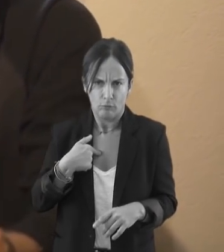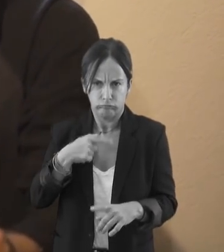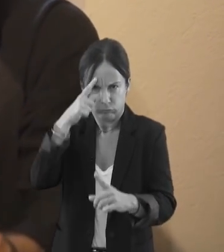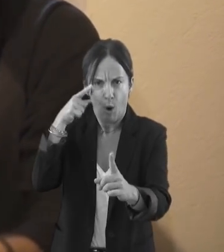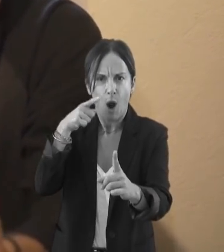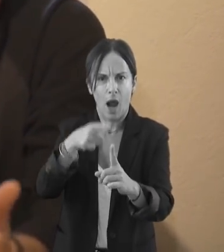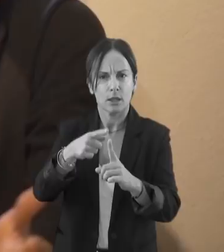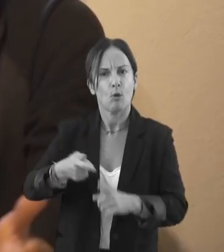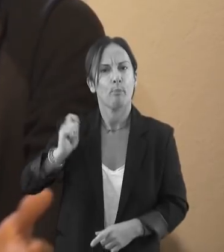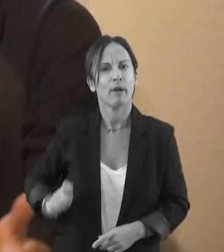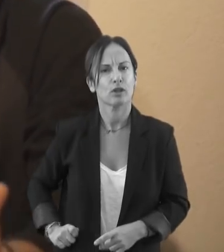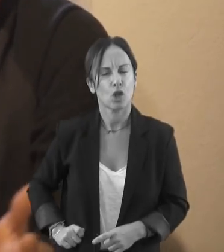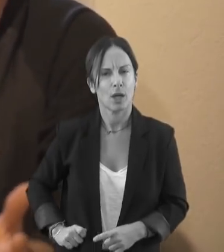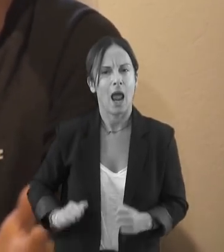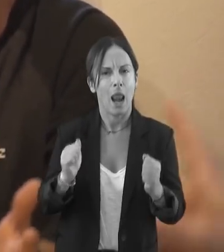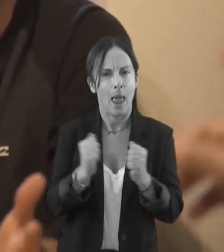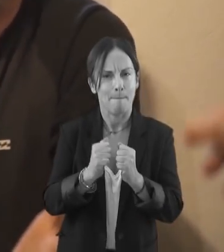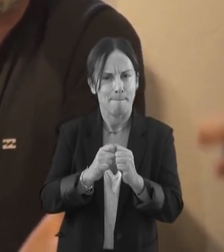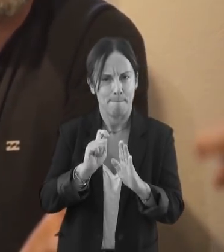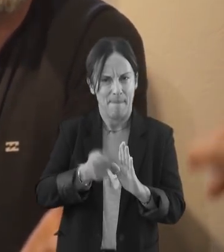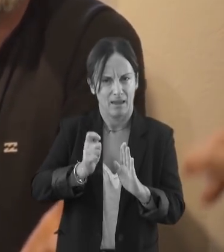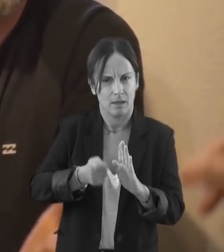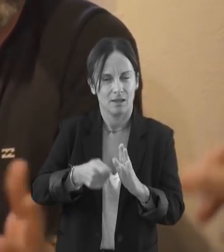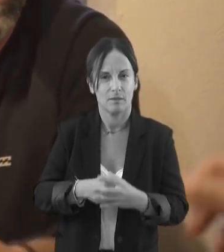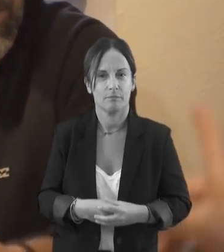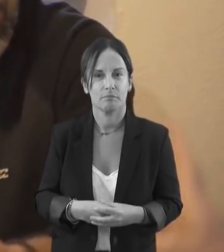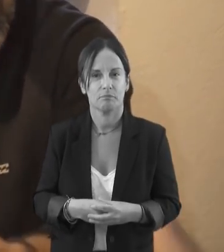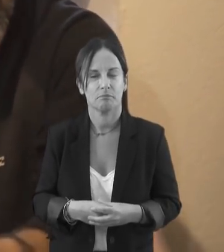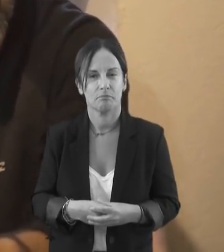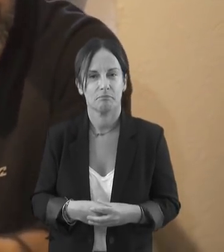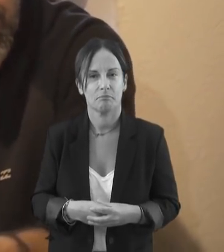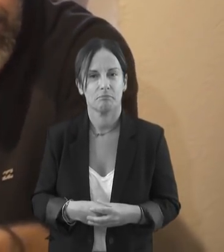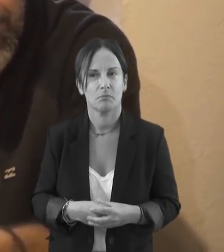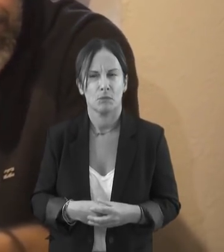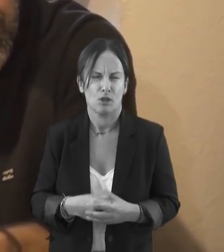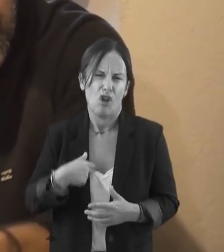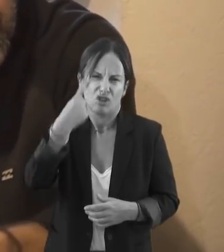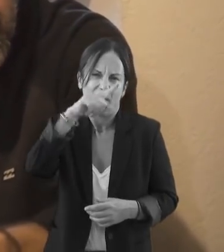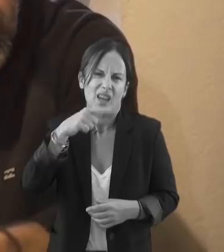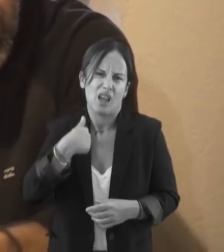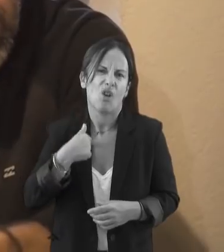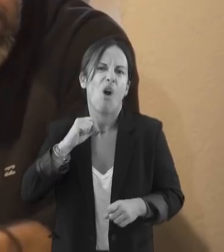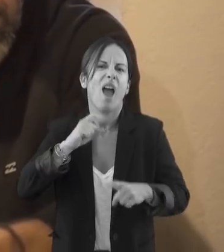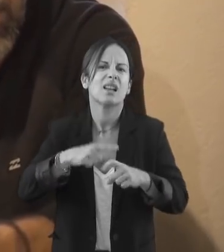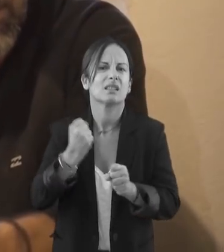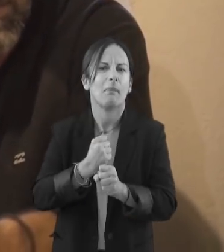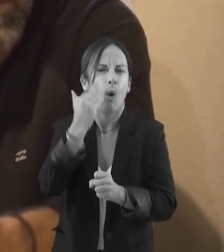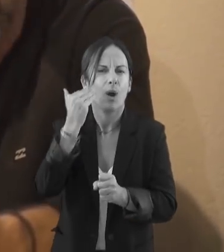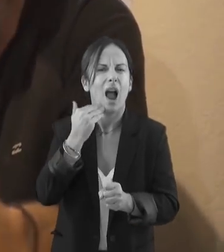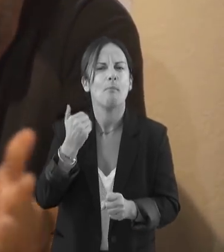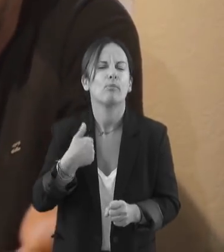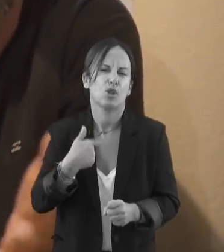ho tocaven la veritat, escolta, això... Per què us hi ficàreu vosaltres, com alumnes, a